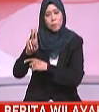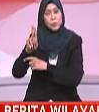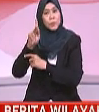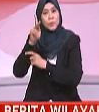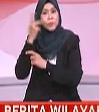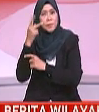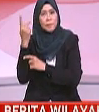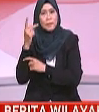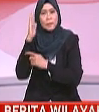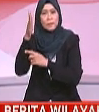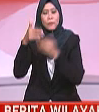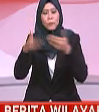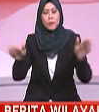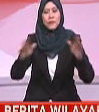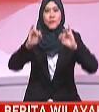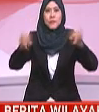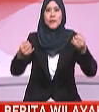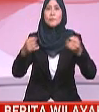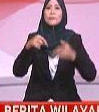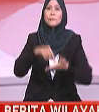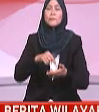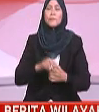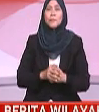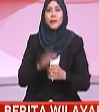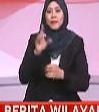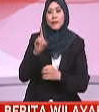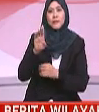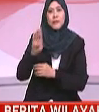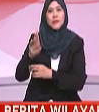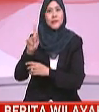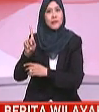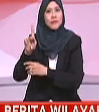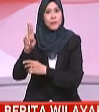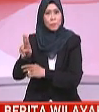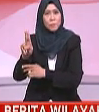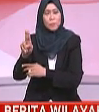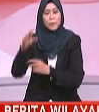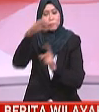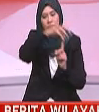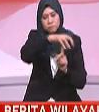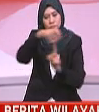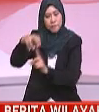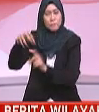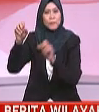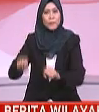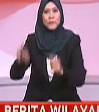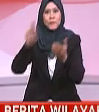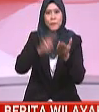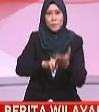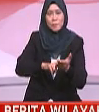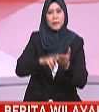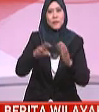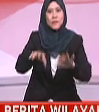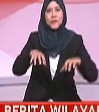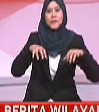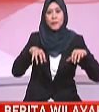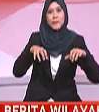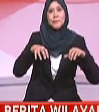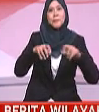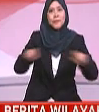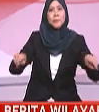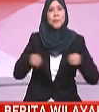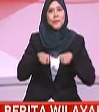dibuka Jumaat ini. Menurut kenyataan media DBKU, penjaja yang terlibat boleh mendaftar di auditorium DBKU,